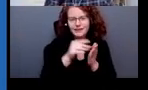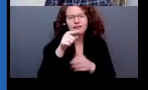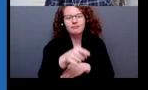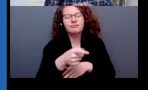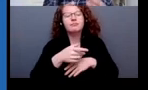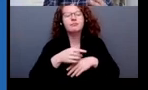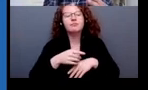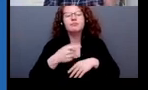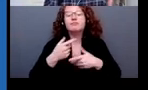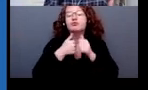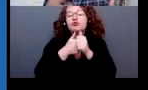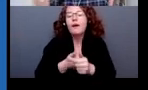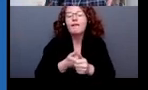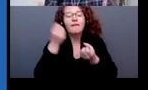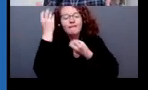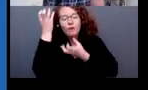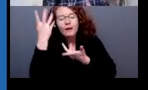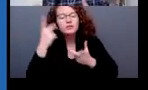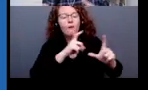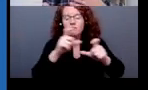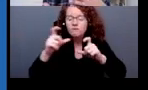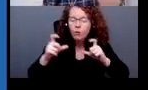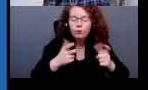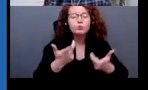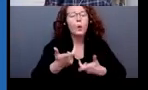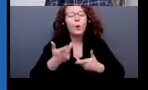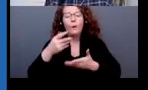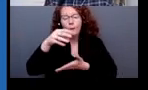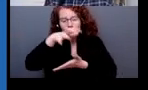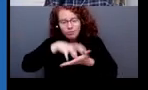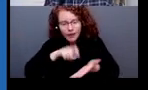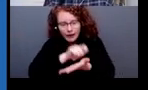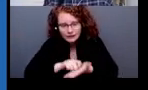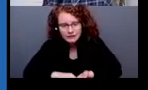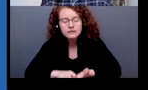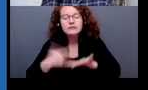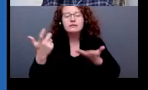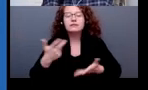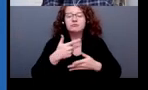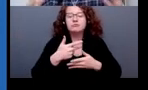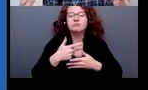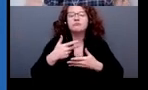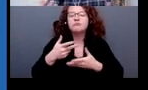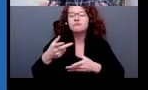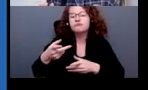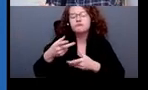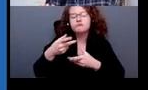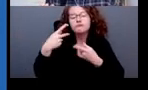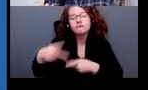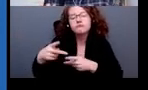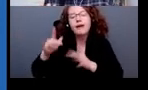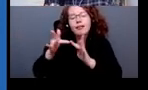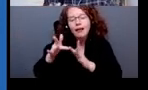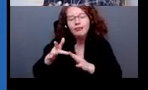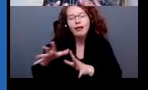types de données visuelles, photographiques, textuelles, également avec du matériau qui provient d'Internet, de figer